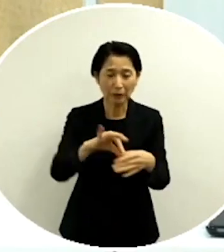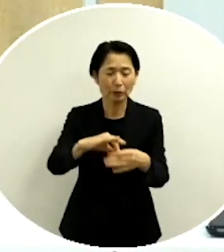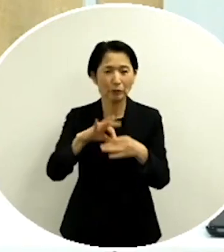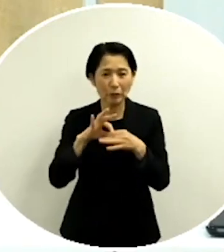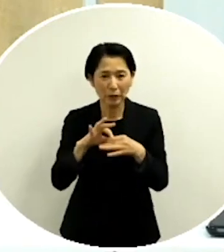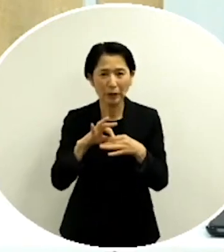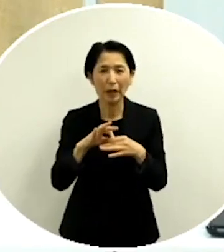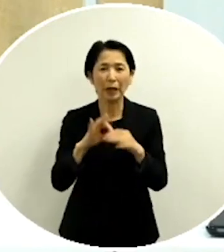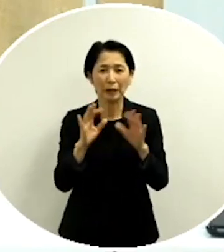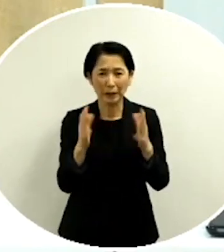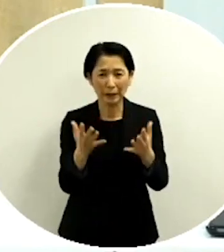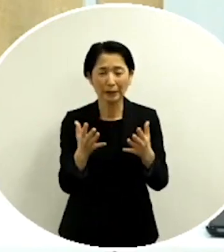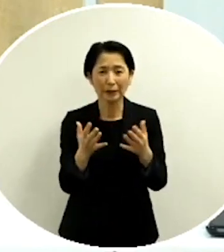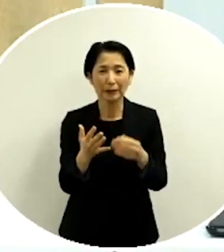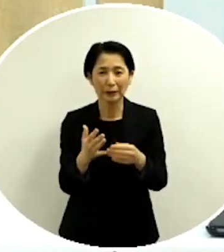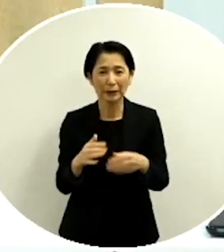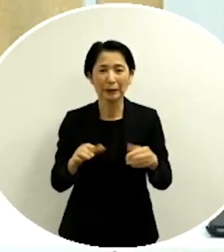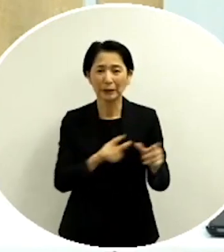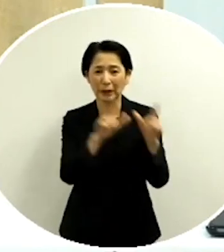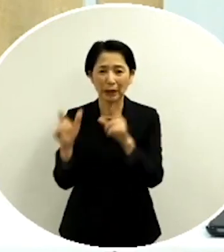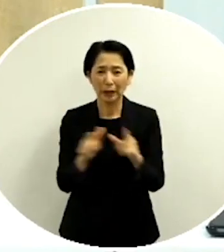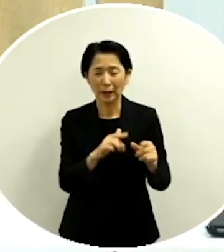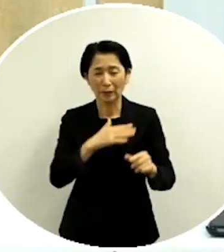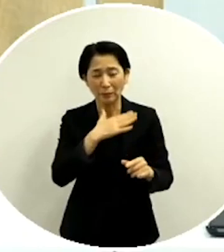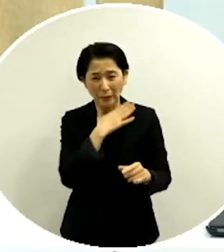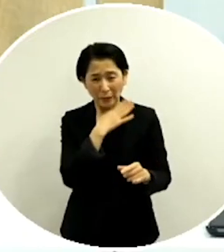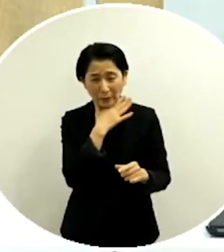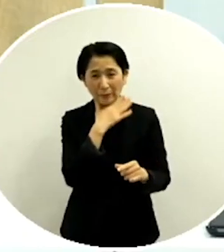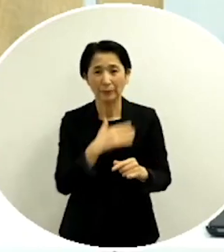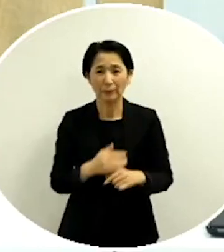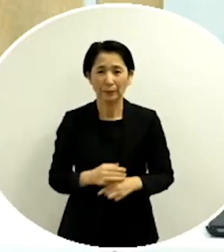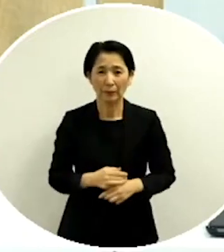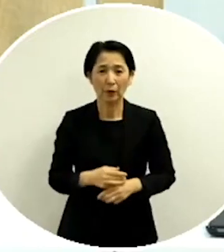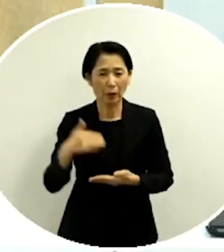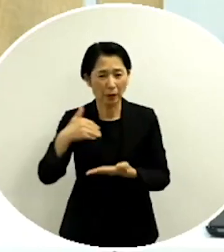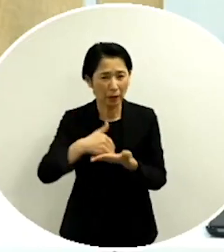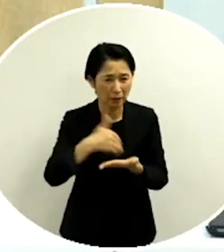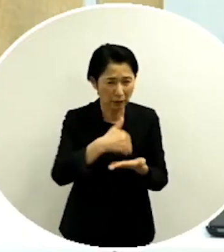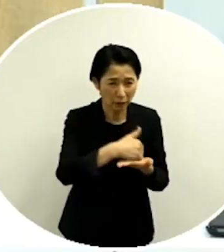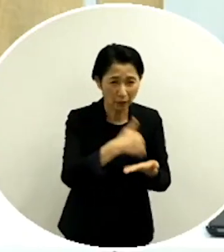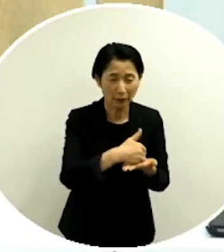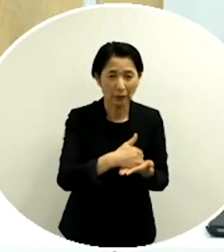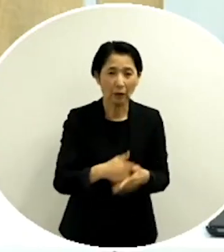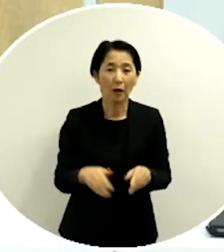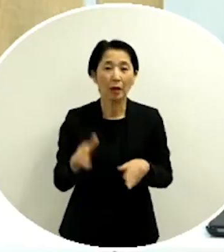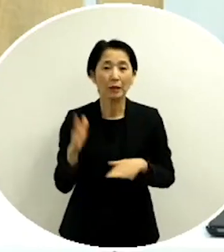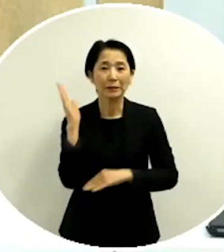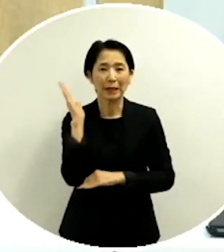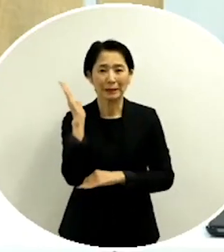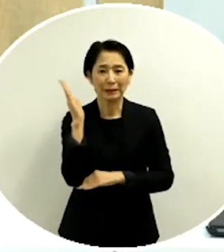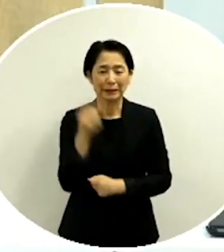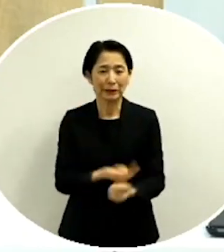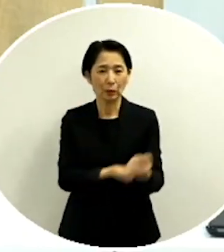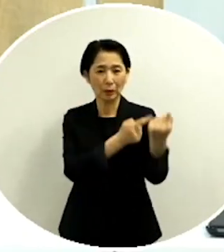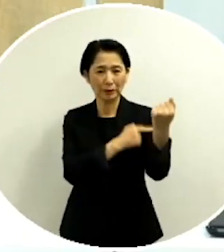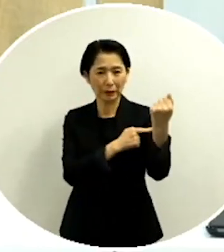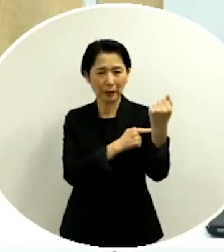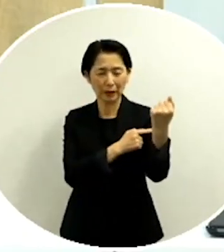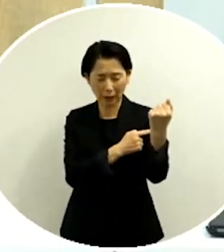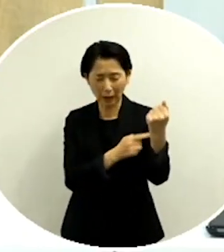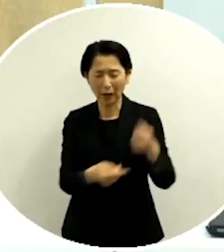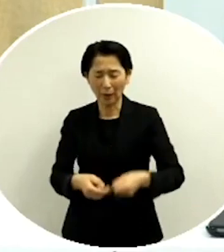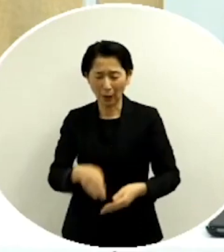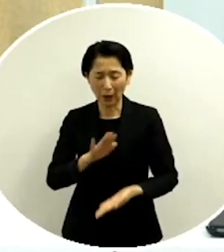生活困窮に陥るそういった方々のお話を聞くともうこれは政治の力なんとか